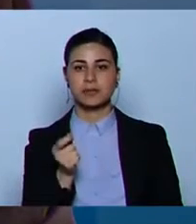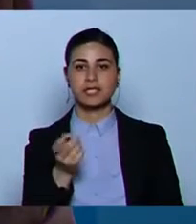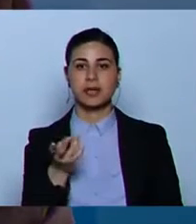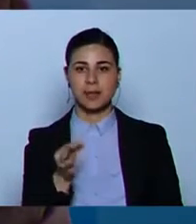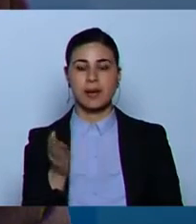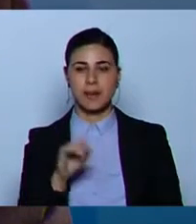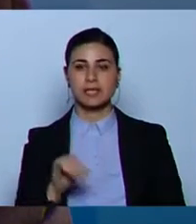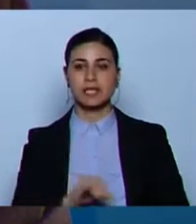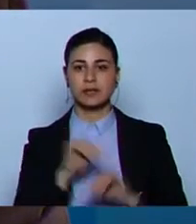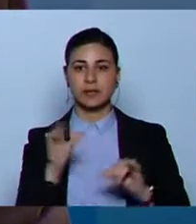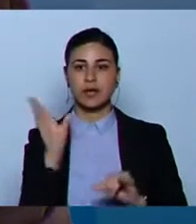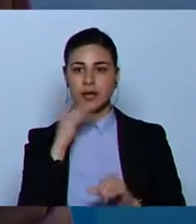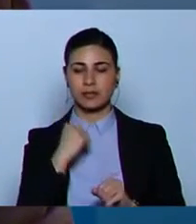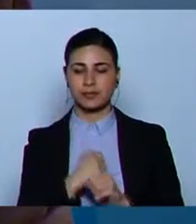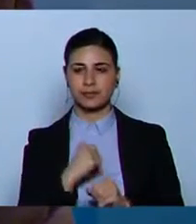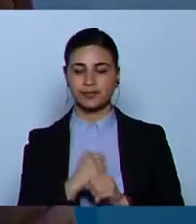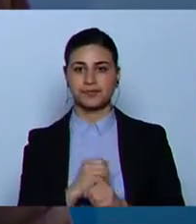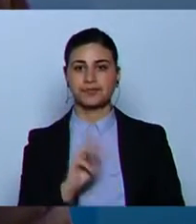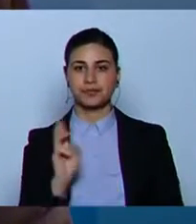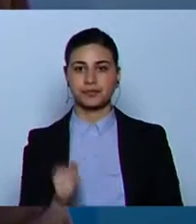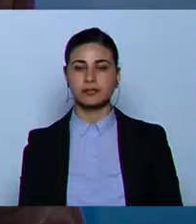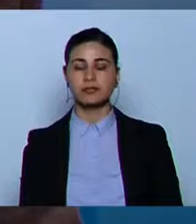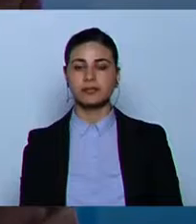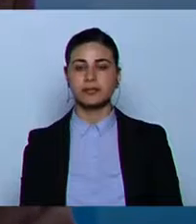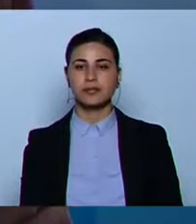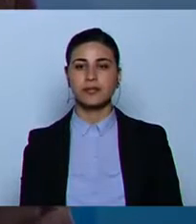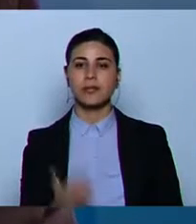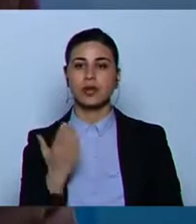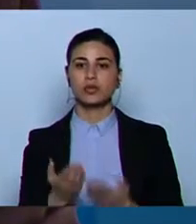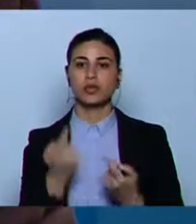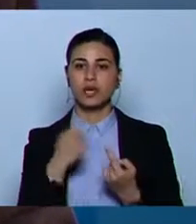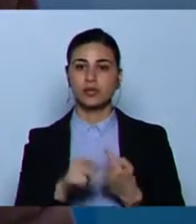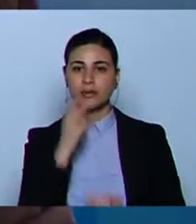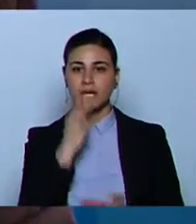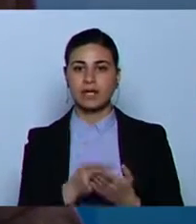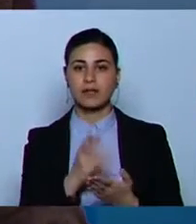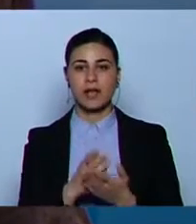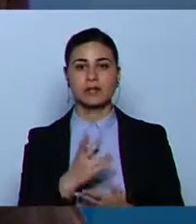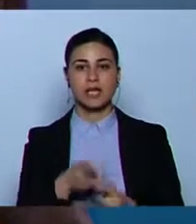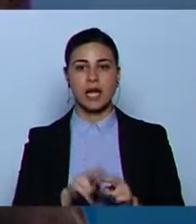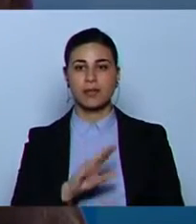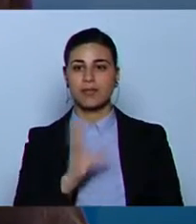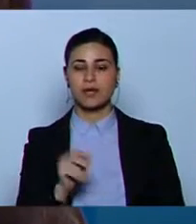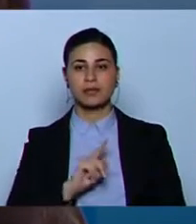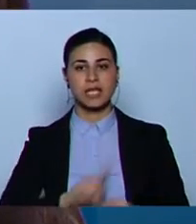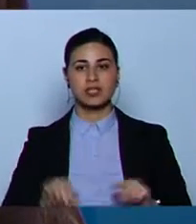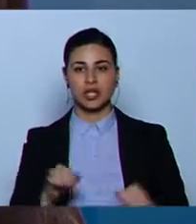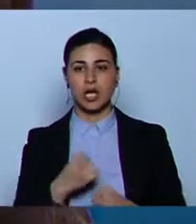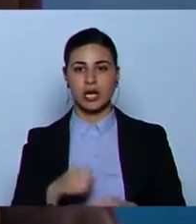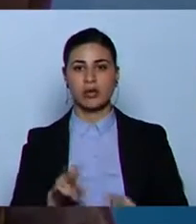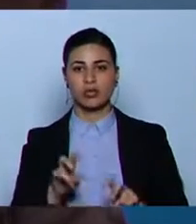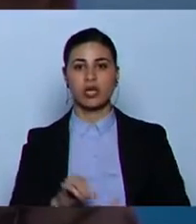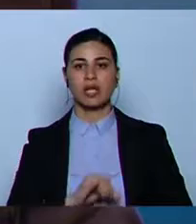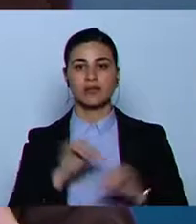მაგრამ განვითარების ტენდენცია ახასიათებს და თუ განსხვავებული ხედვა აქვს ამ ყველაფრის უფრო დაჩქარებულ ტემპებში